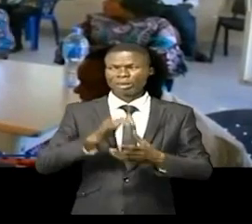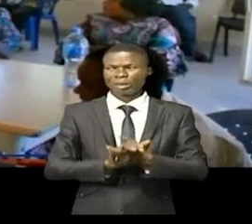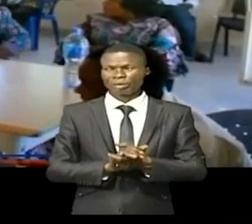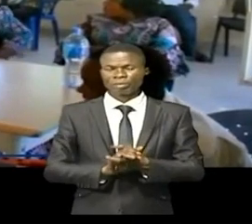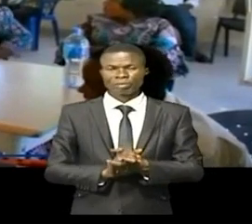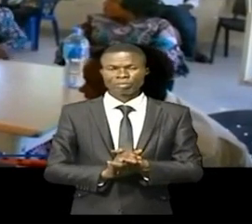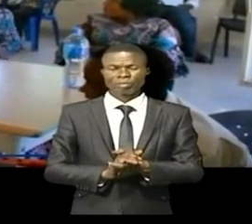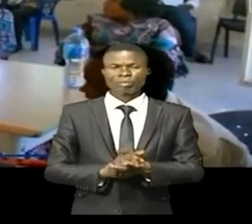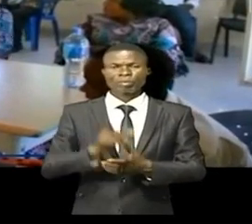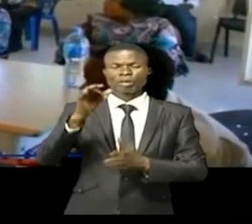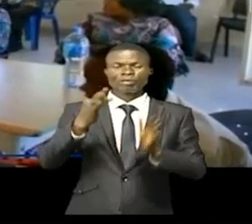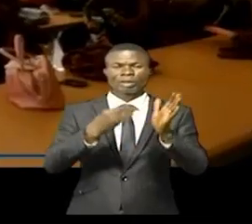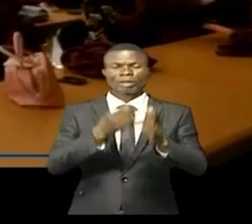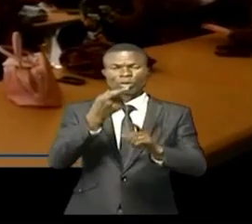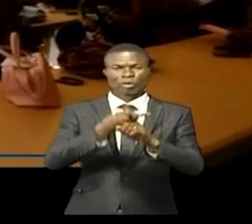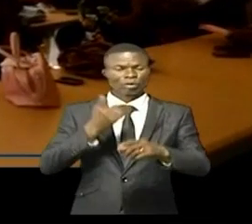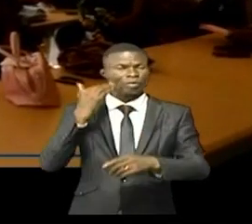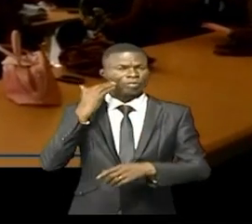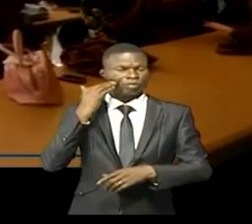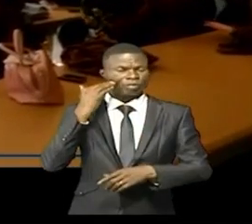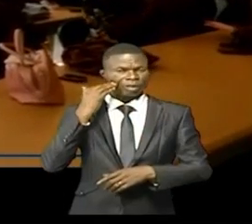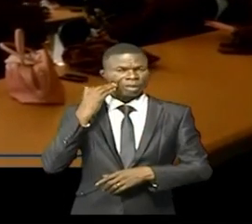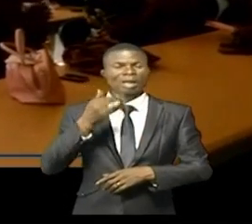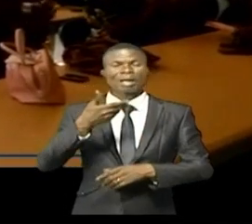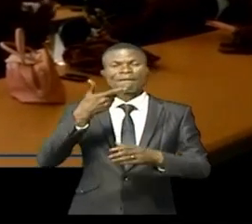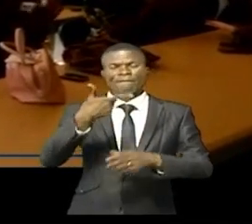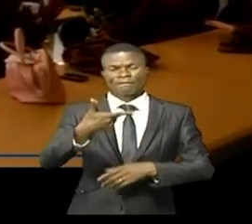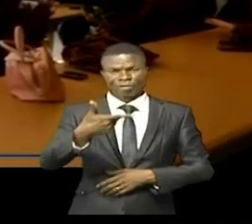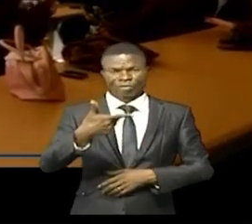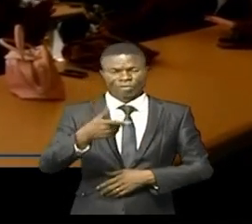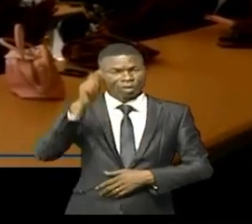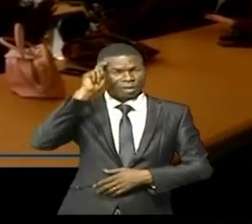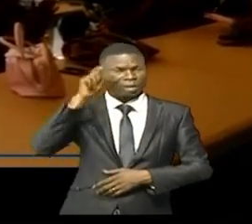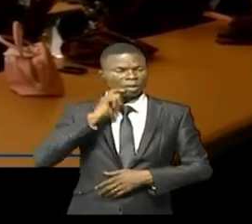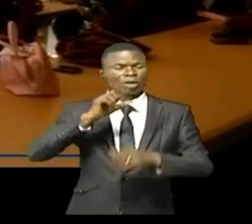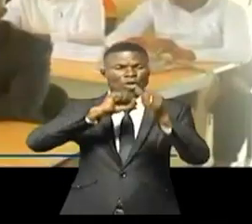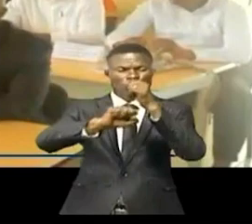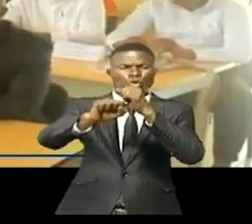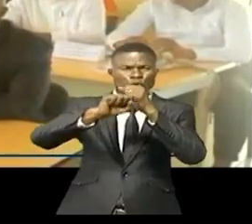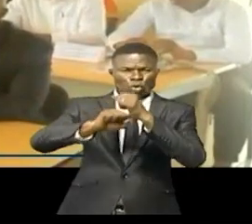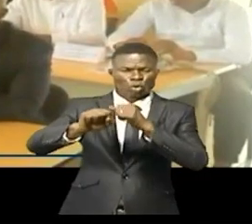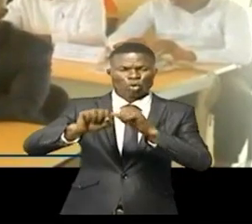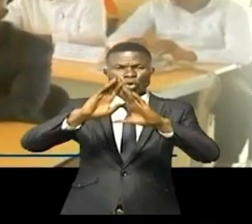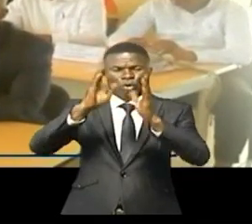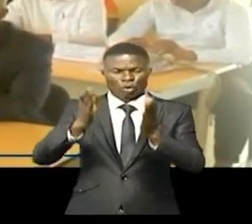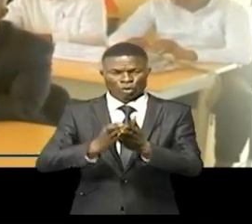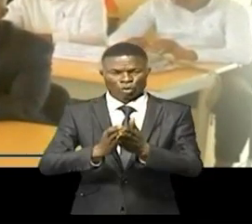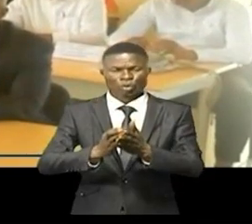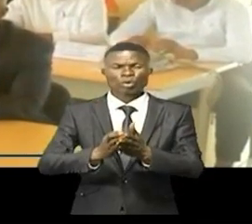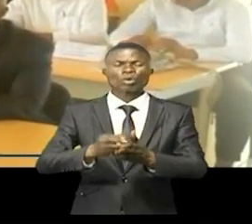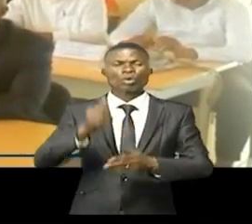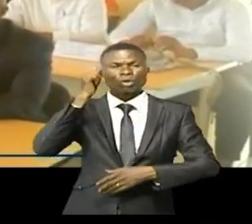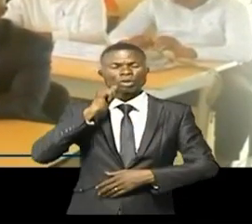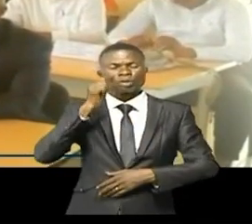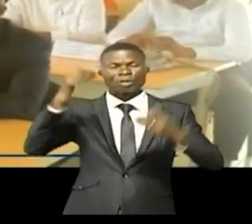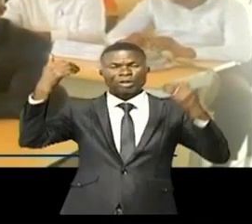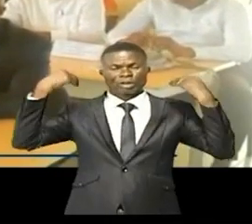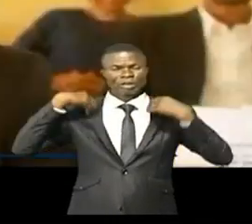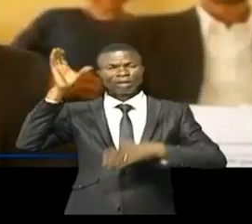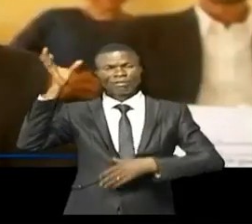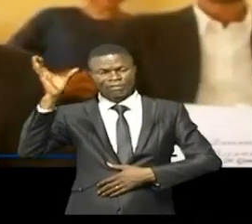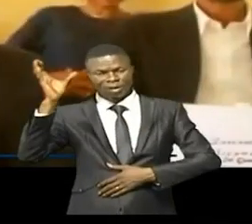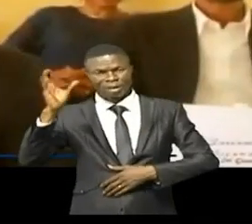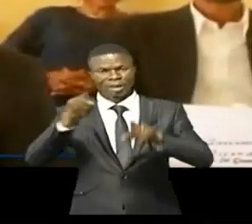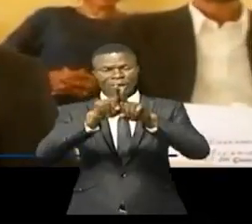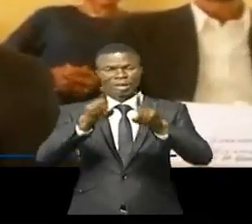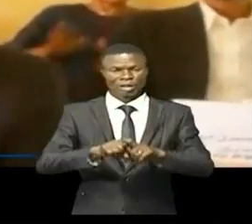février, dans la salle de réunion du centre multifonctionnel Jean de la campagne de sensibilisation des administratifs, autorités coutumières